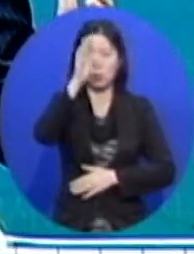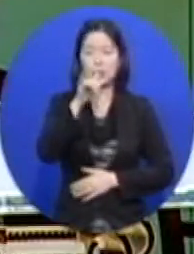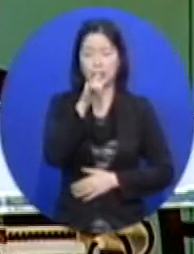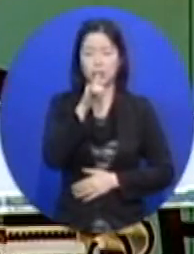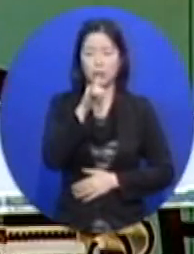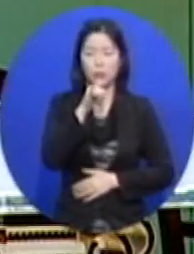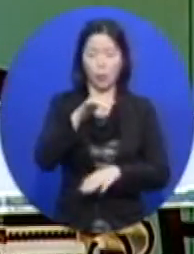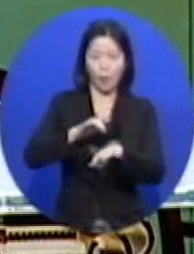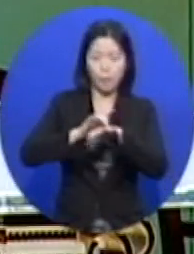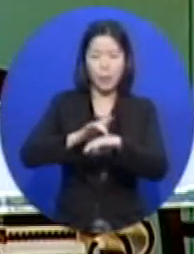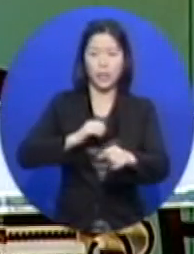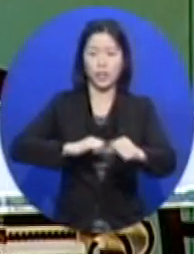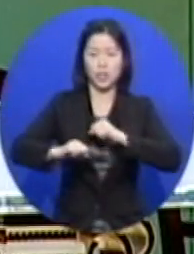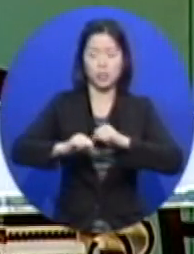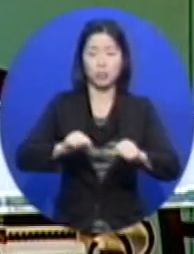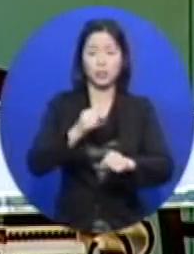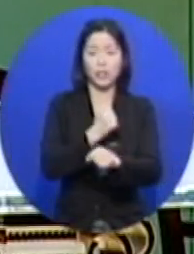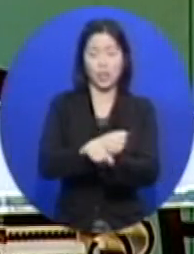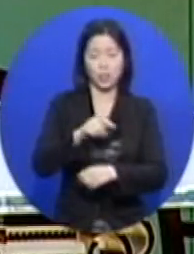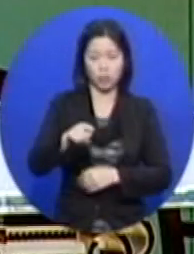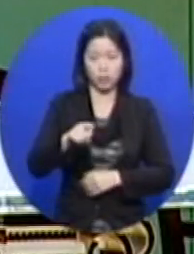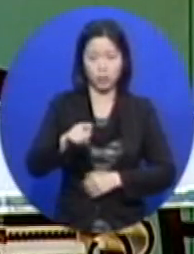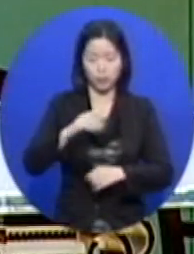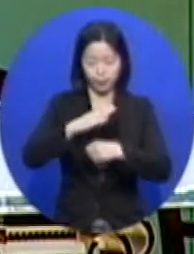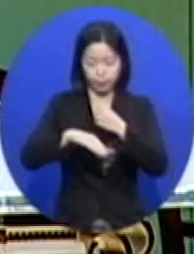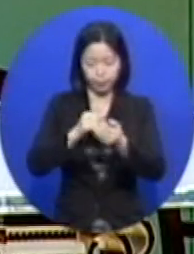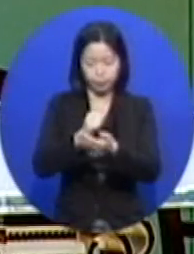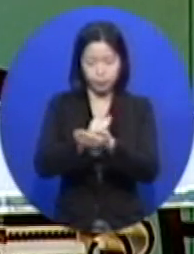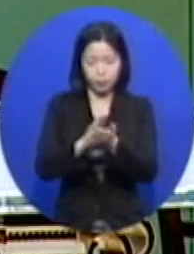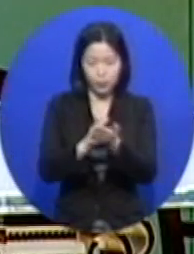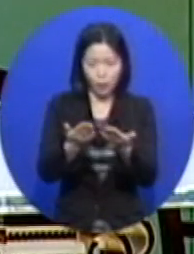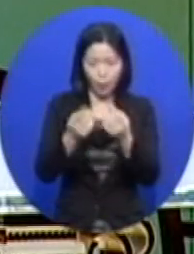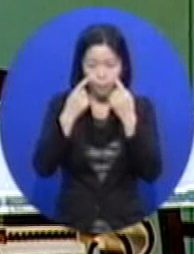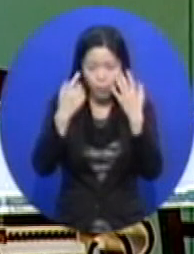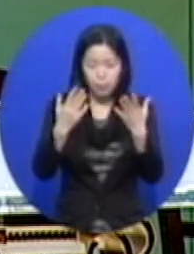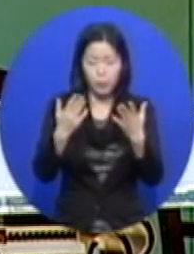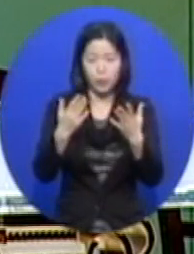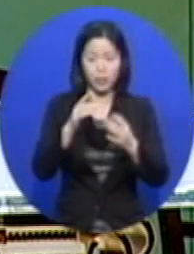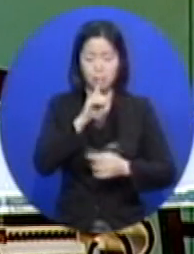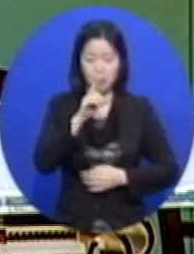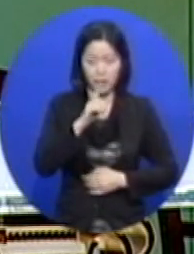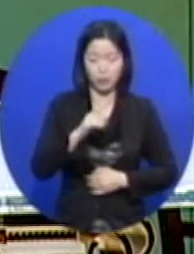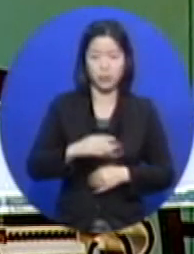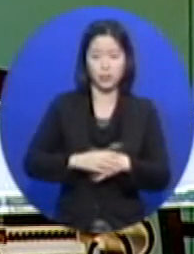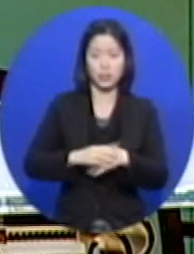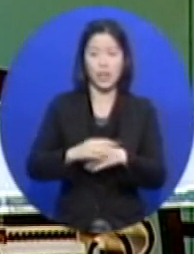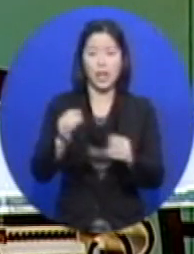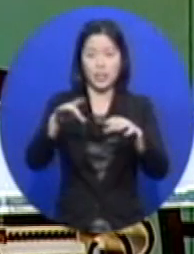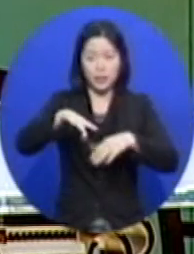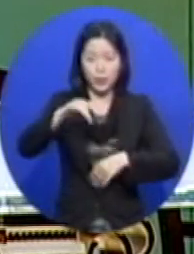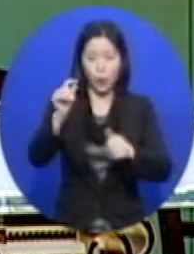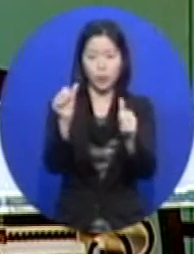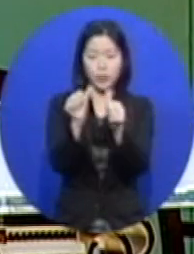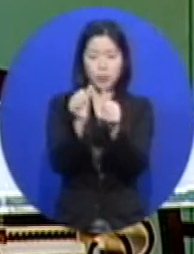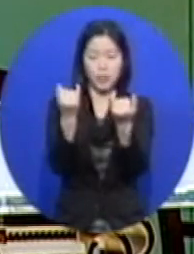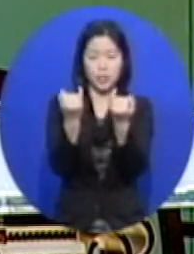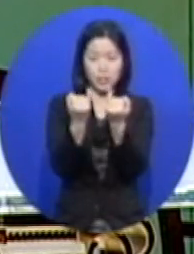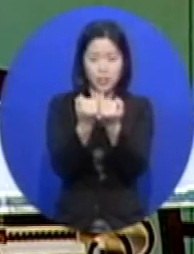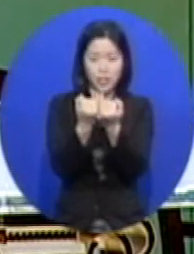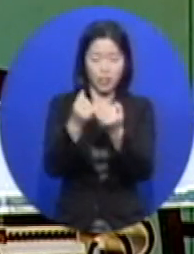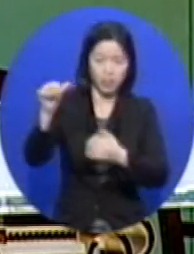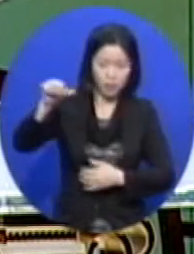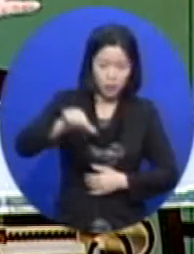것은 성경이 분명히 말하기를 아담과 하와가 달아 가고 난 다음에 이미 우리 인간 사회